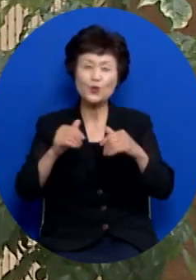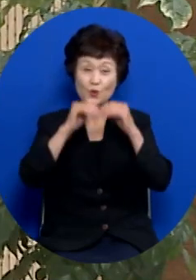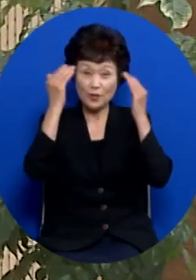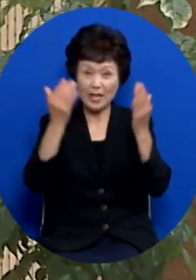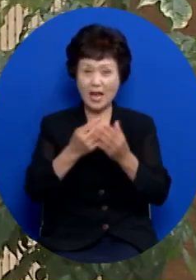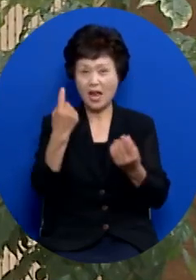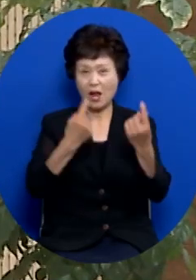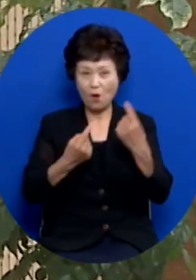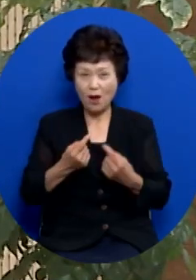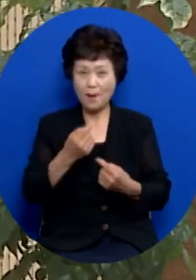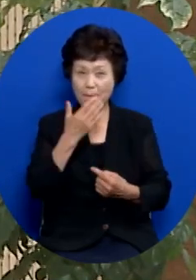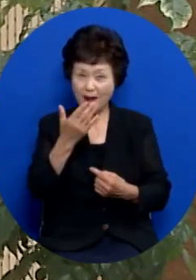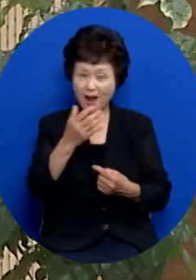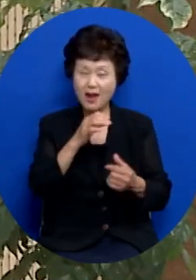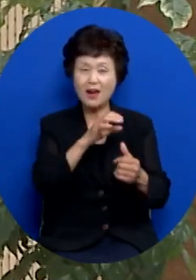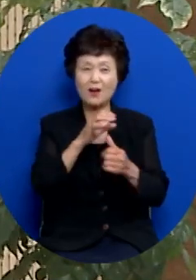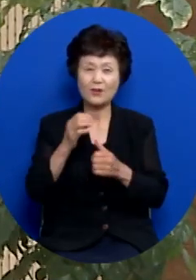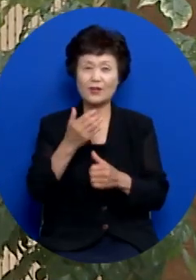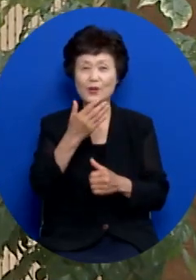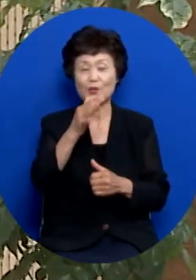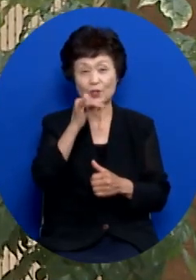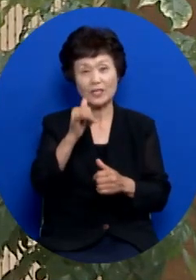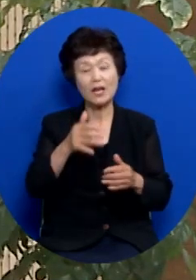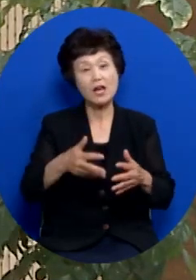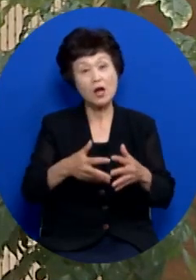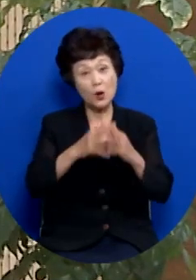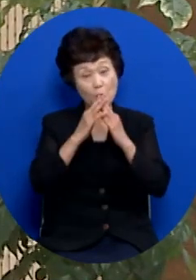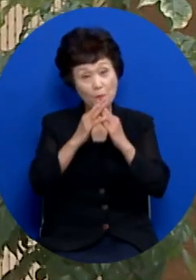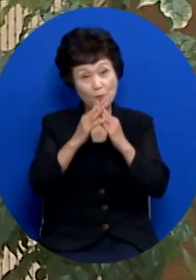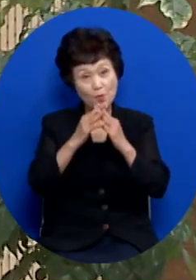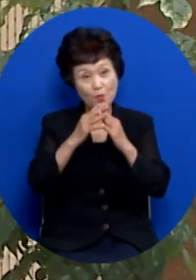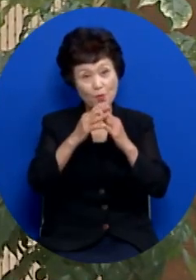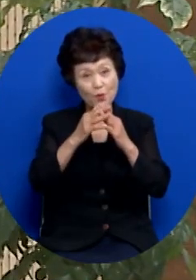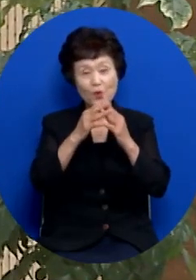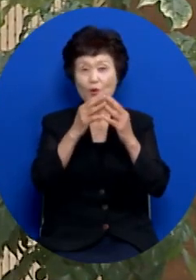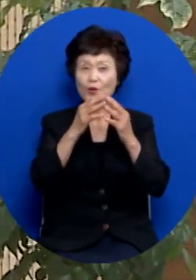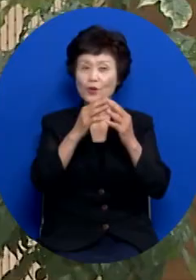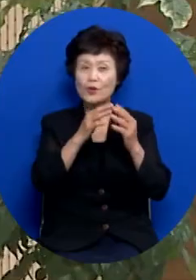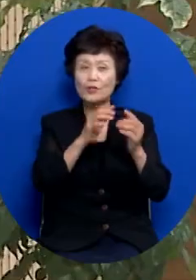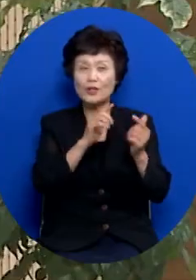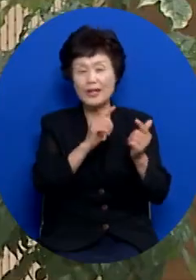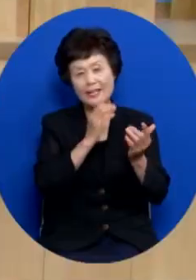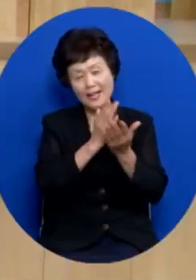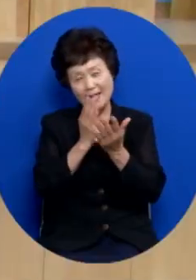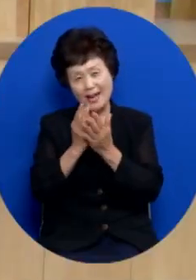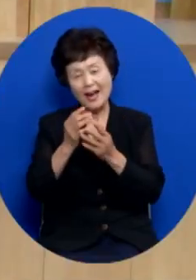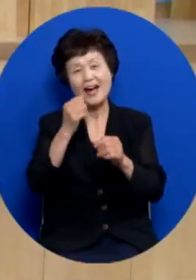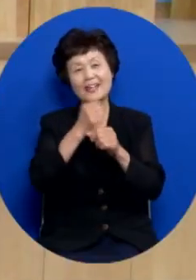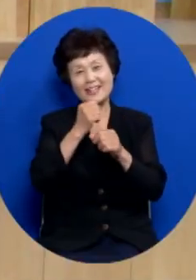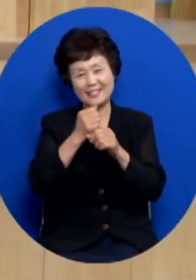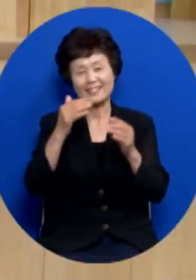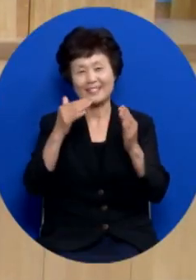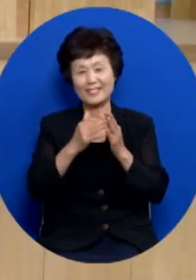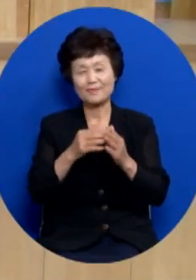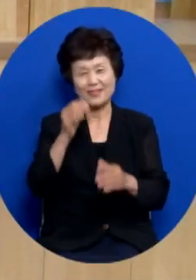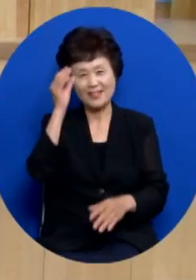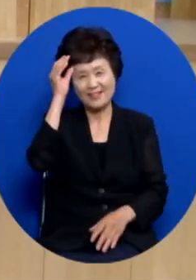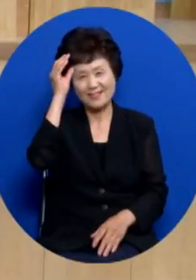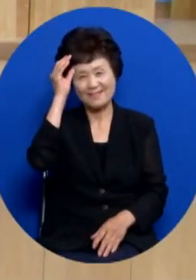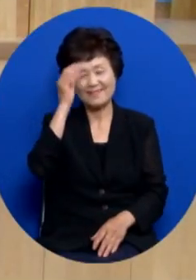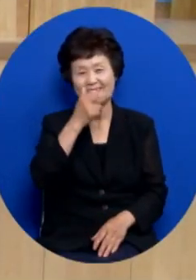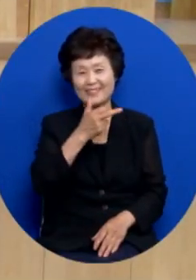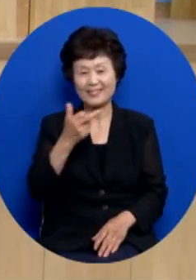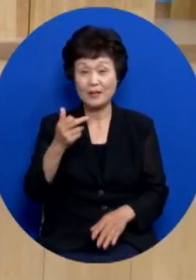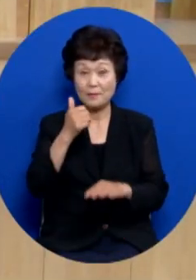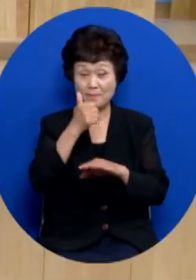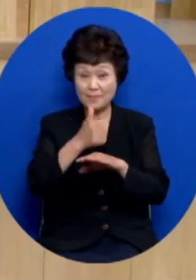위해서 좀 기획하고 건물 구조도 그렇게 지어져 있습니다. 네, 기대가 정말 큰데요.